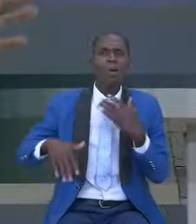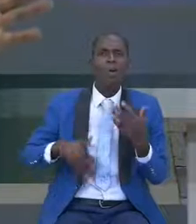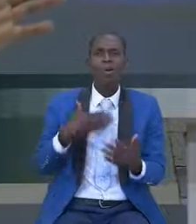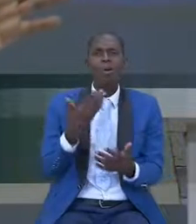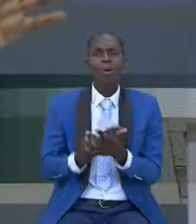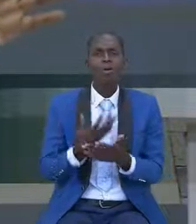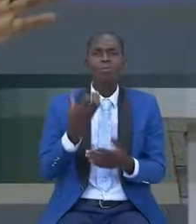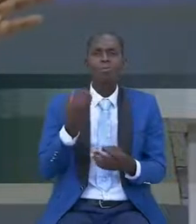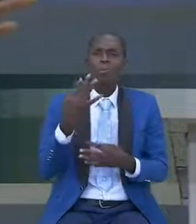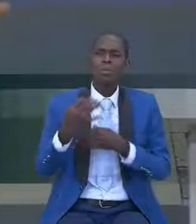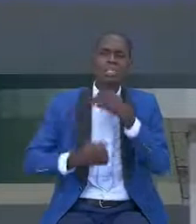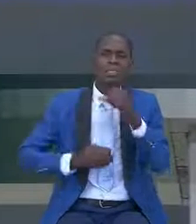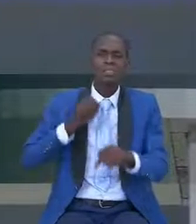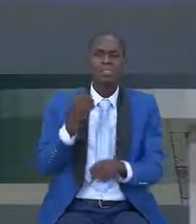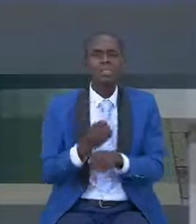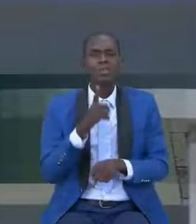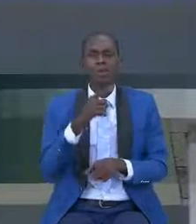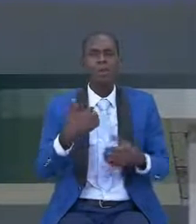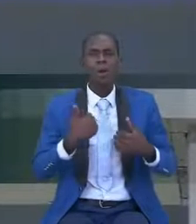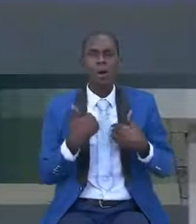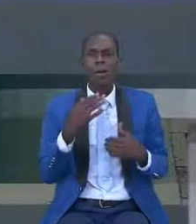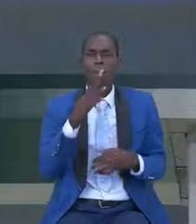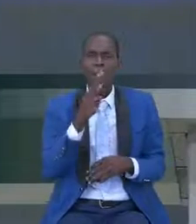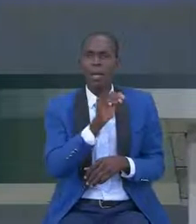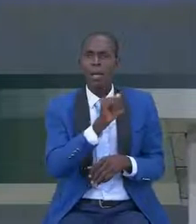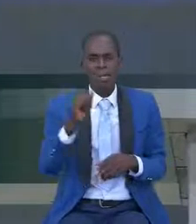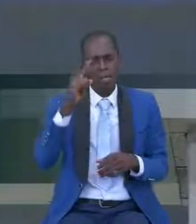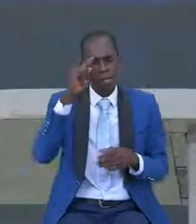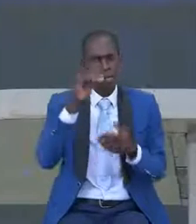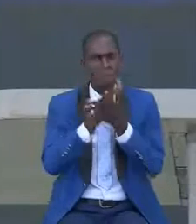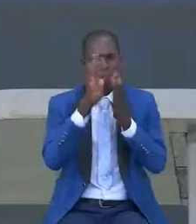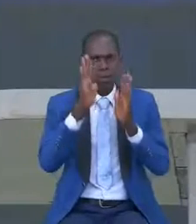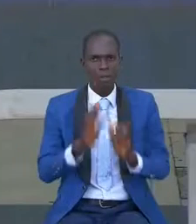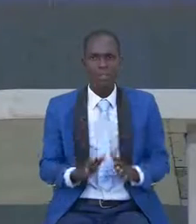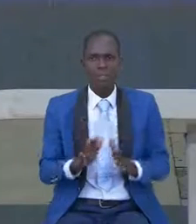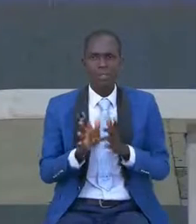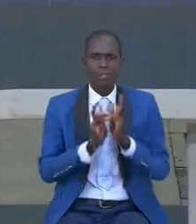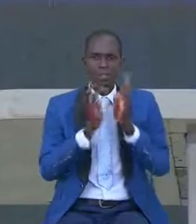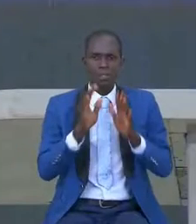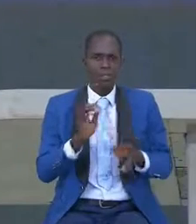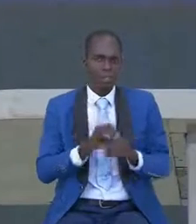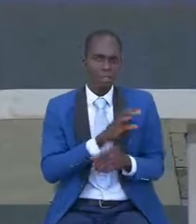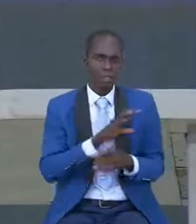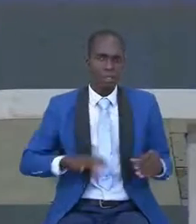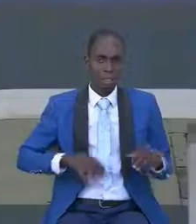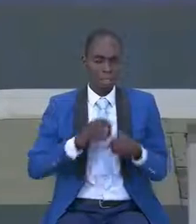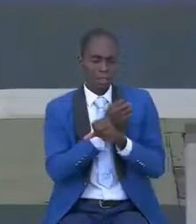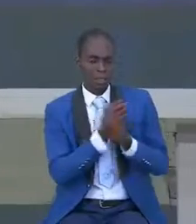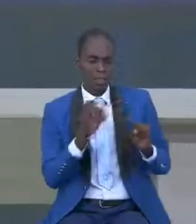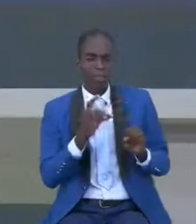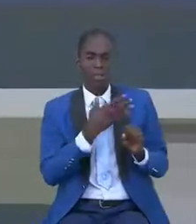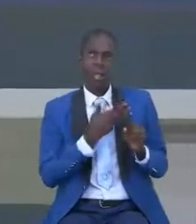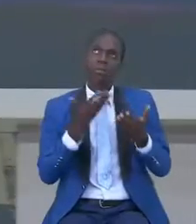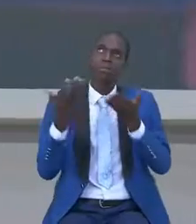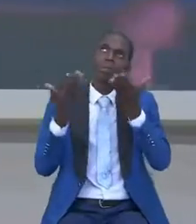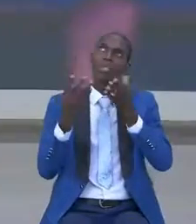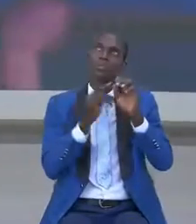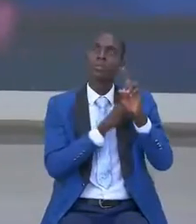toutes ces nombreuses années où vous avez été croyant en Christ, sauvé et servant le